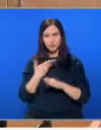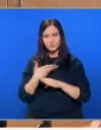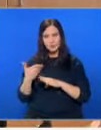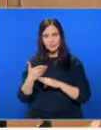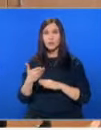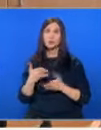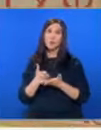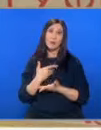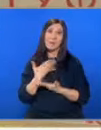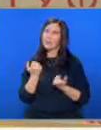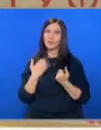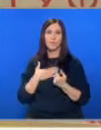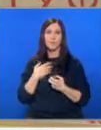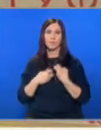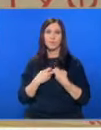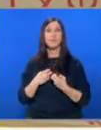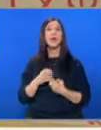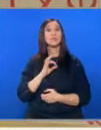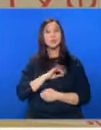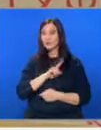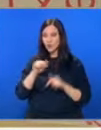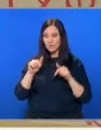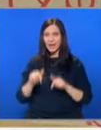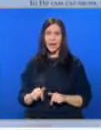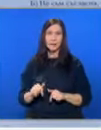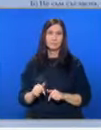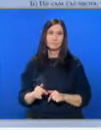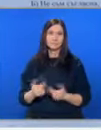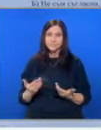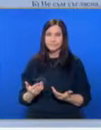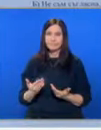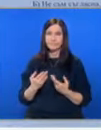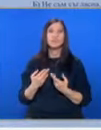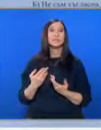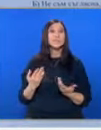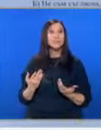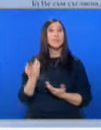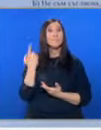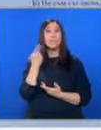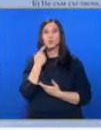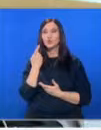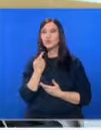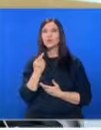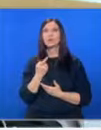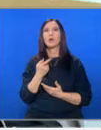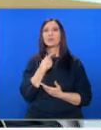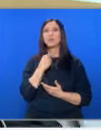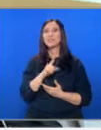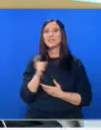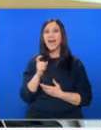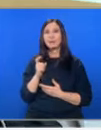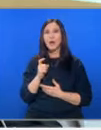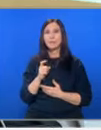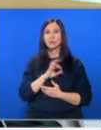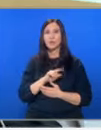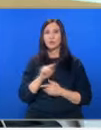да имаш никакви затруднения. Но резултатите до сега са красноречиви. Миналогодишният випуск е с най-слабия резултат до сега. Липсата на